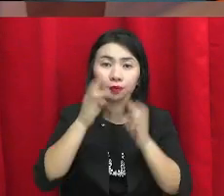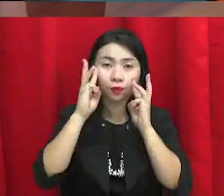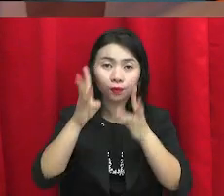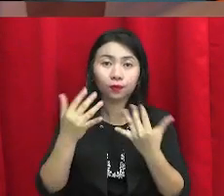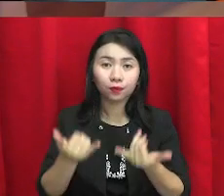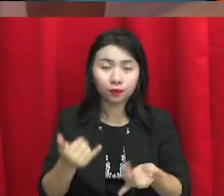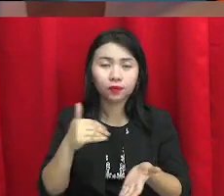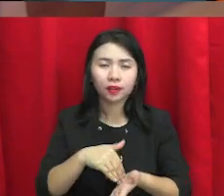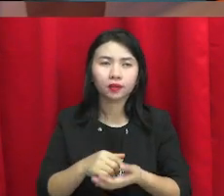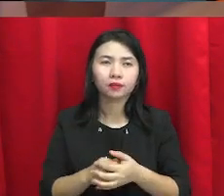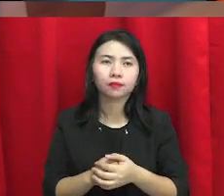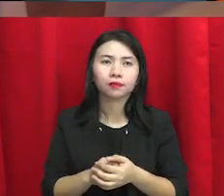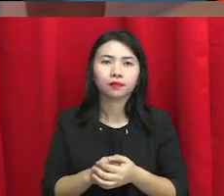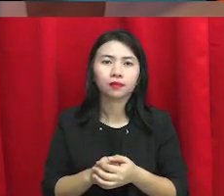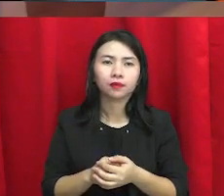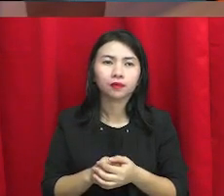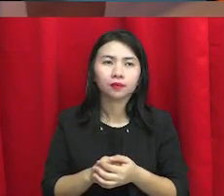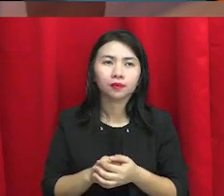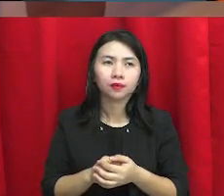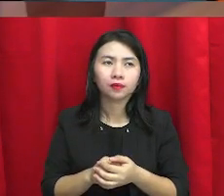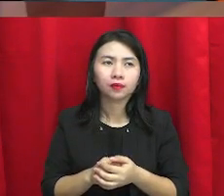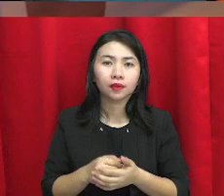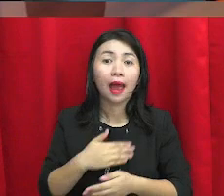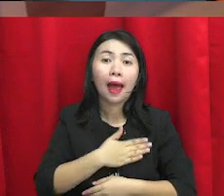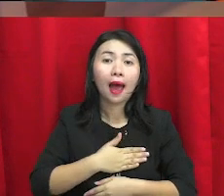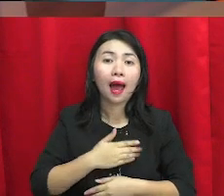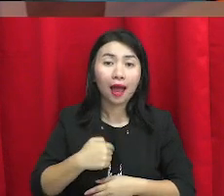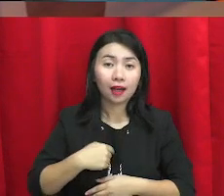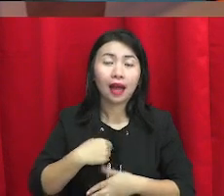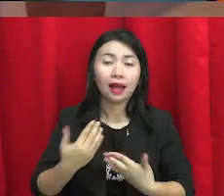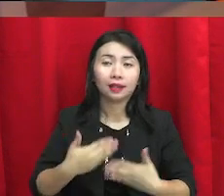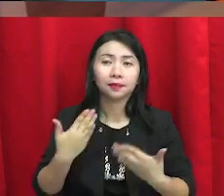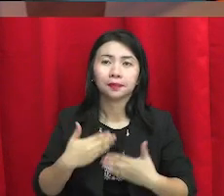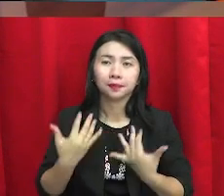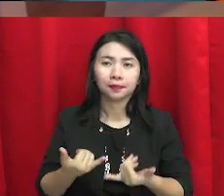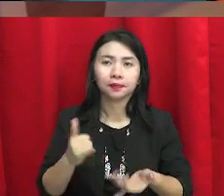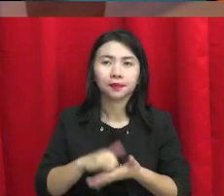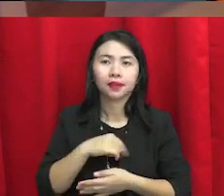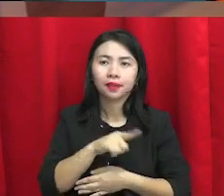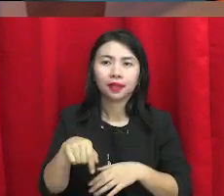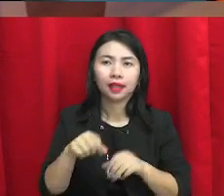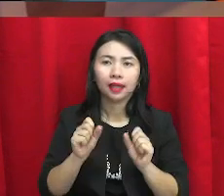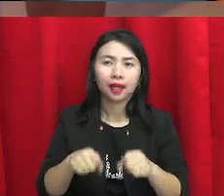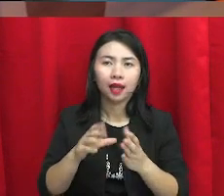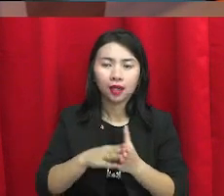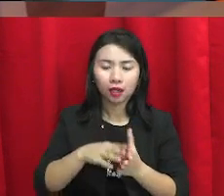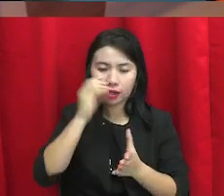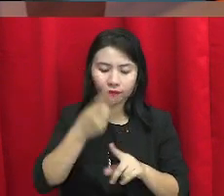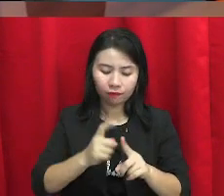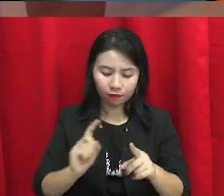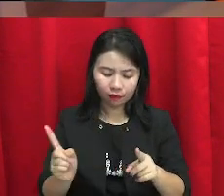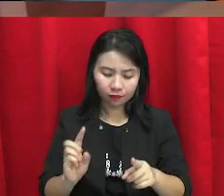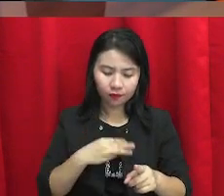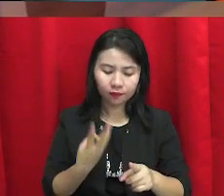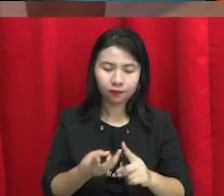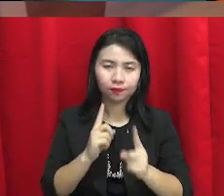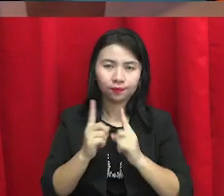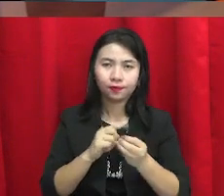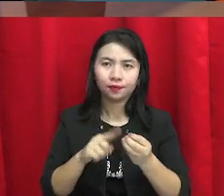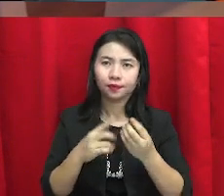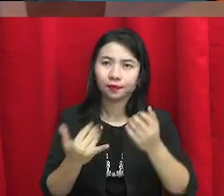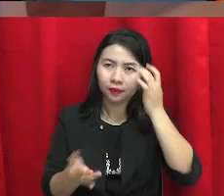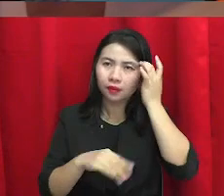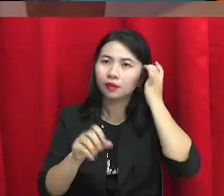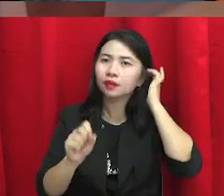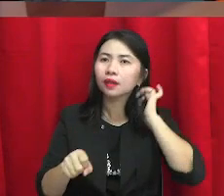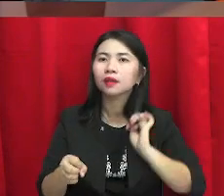kayong makakapanood ng ating pong programang siguradong tayo po ay mayroon pong mapupulot na aral at marami po tayong matutunan. We are praying, no, na marami